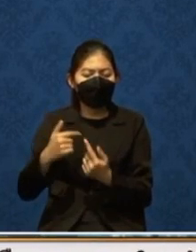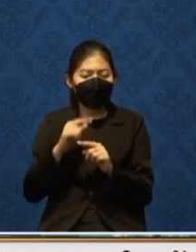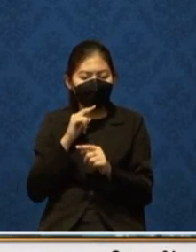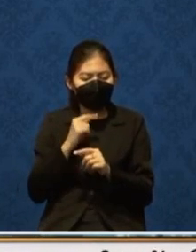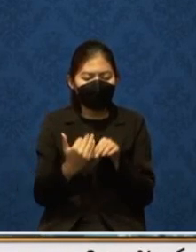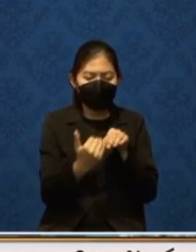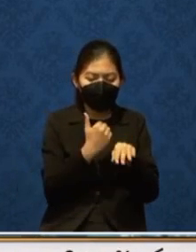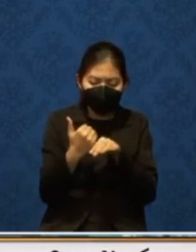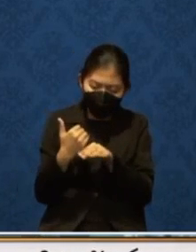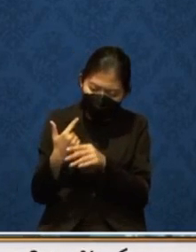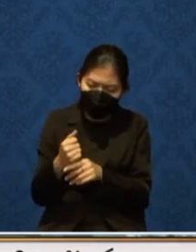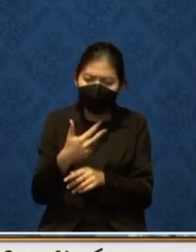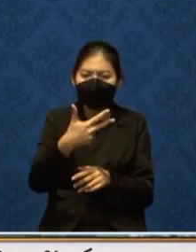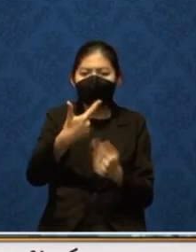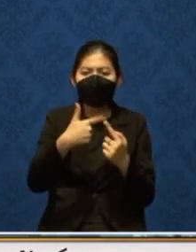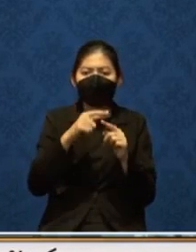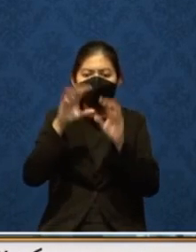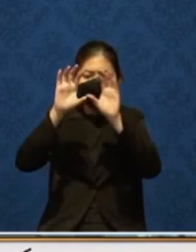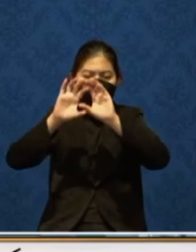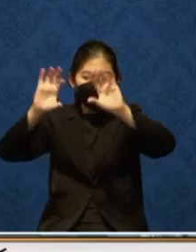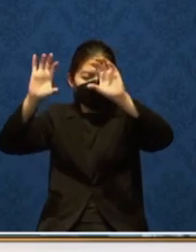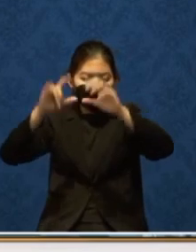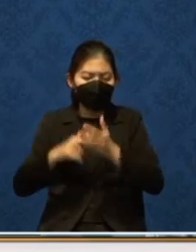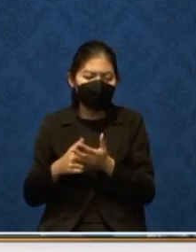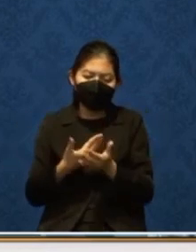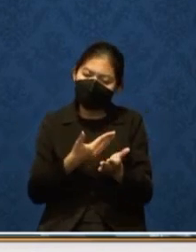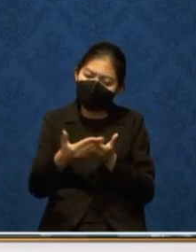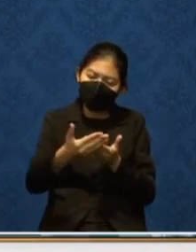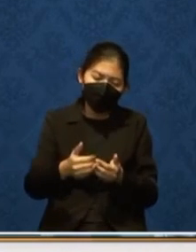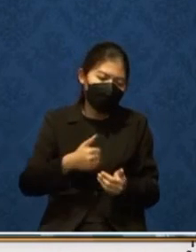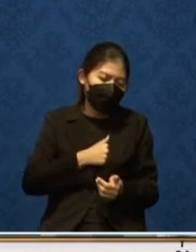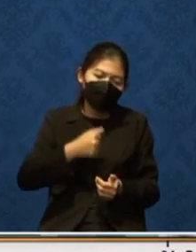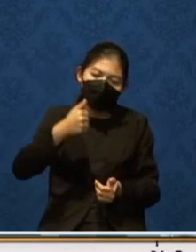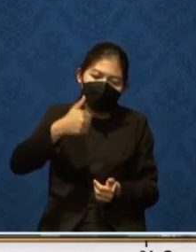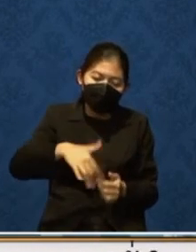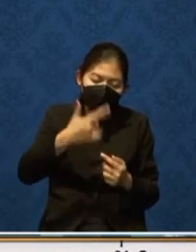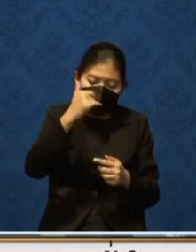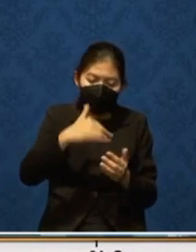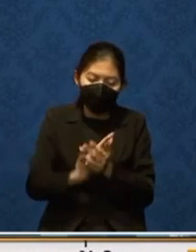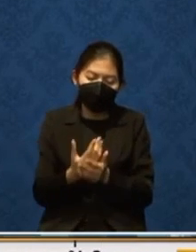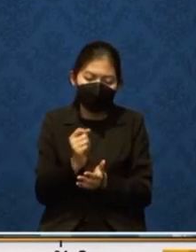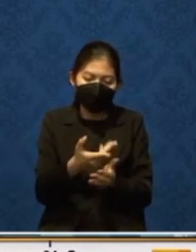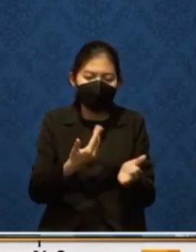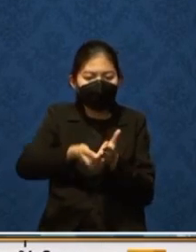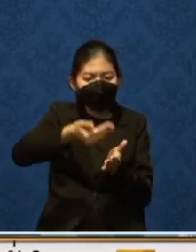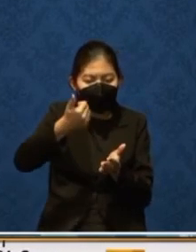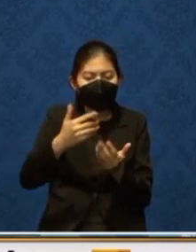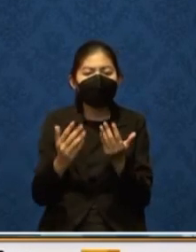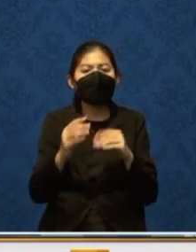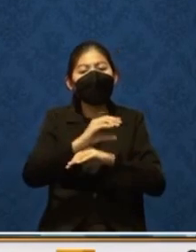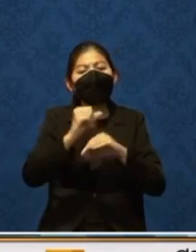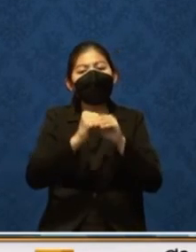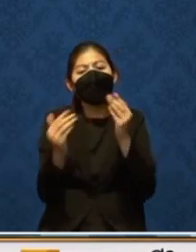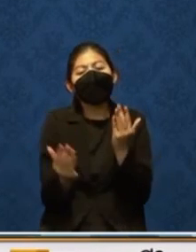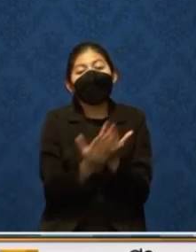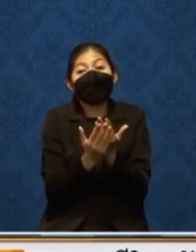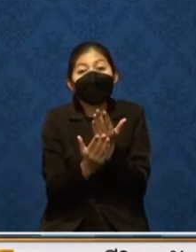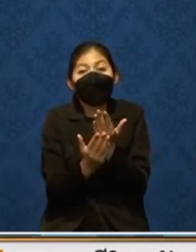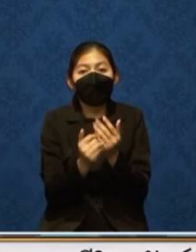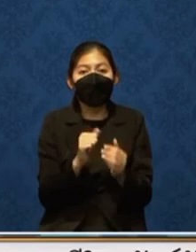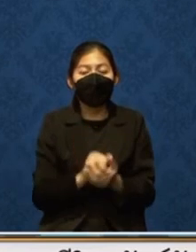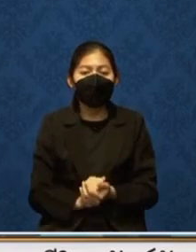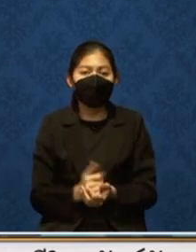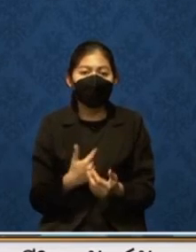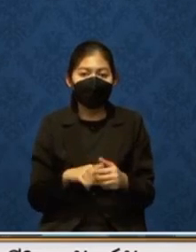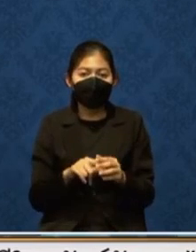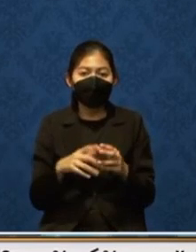เท่านั้น รัฐก็จะอุดหนุนไม่ไหวนะฮะักจะตองจ่ายแพงกวากรณีที่ไมมีโครงการซำซ้อนอย่แ่นอนแบจ